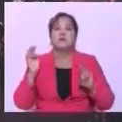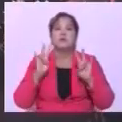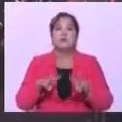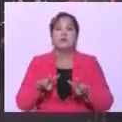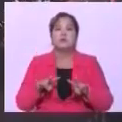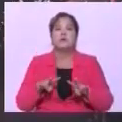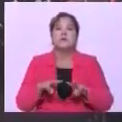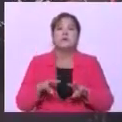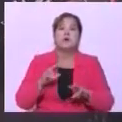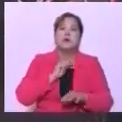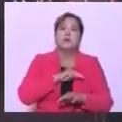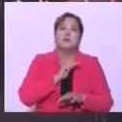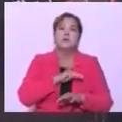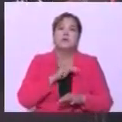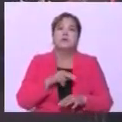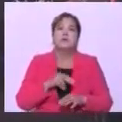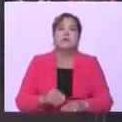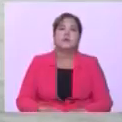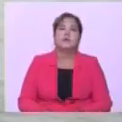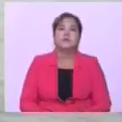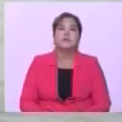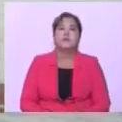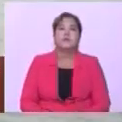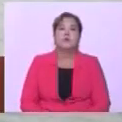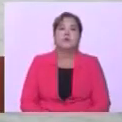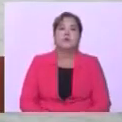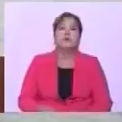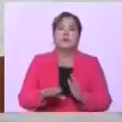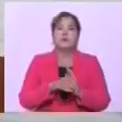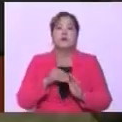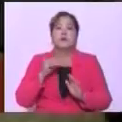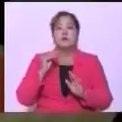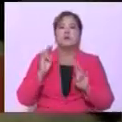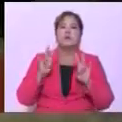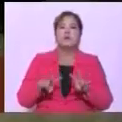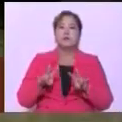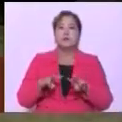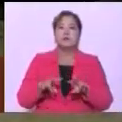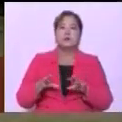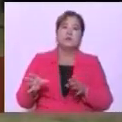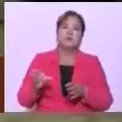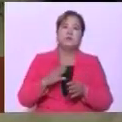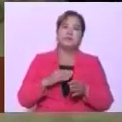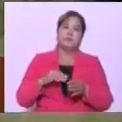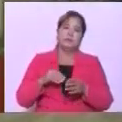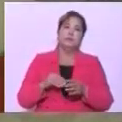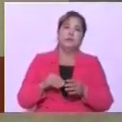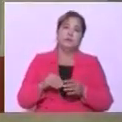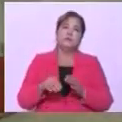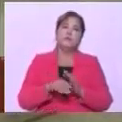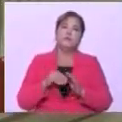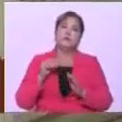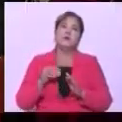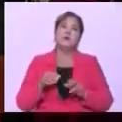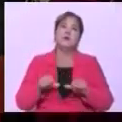типа работали прямо в воинских частях. На избирательном участке созданы все условия для проведения выборов. По данным Мангистаусской избирательной